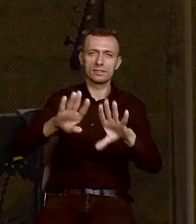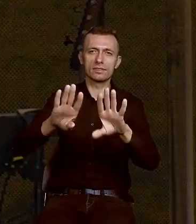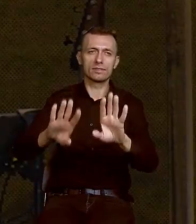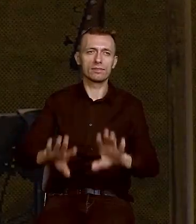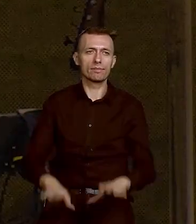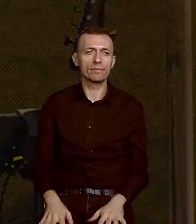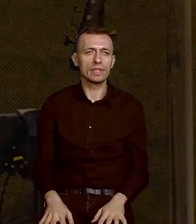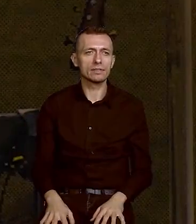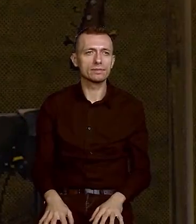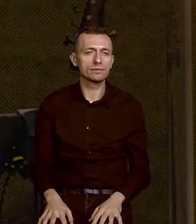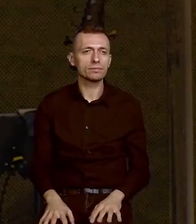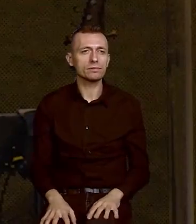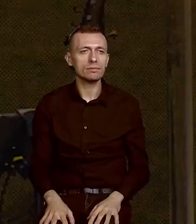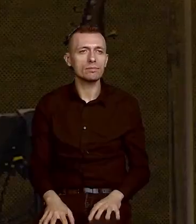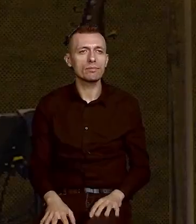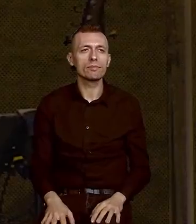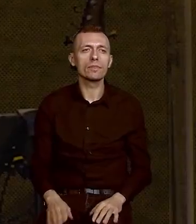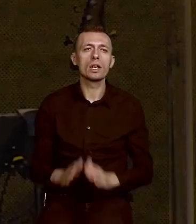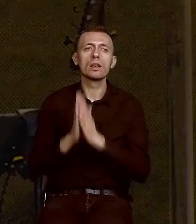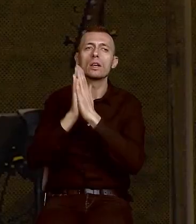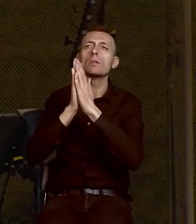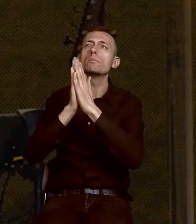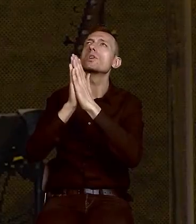bym mógł wybaczać innym.